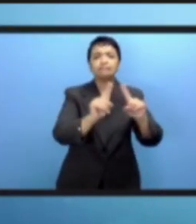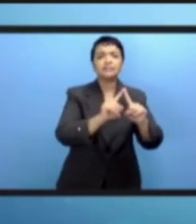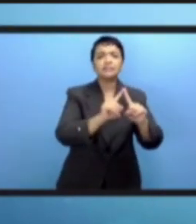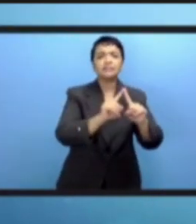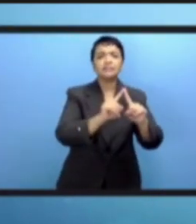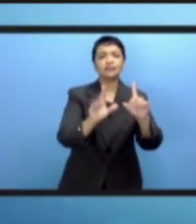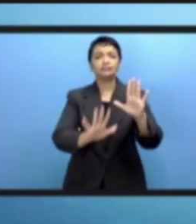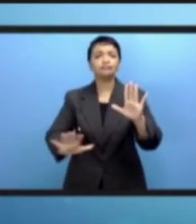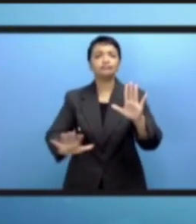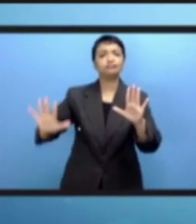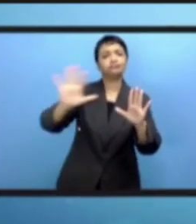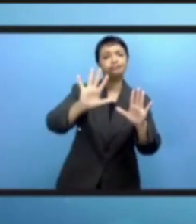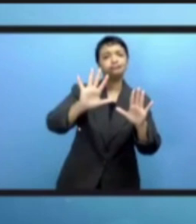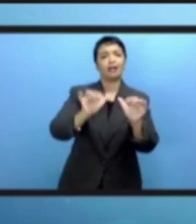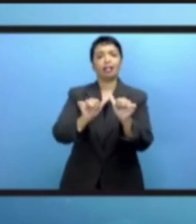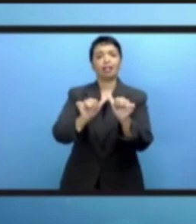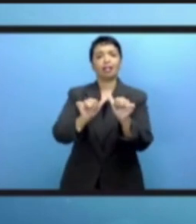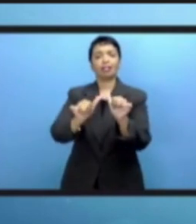интернета.